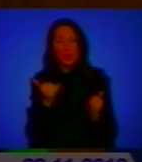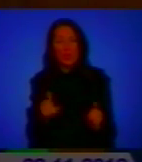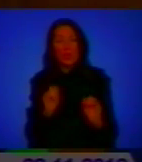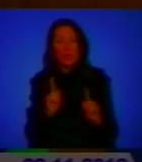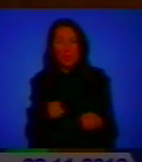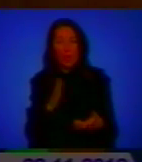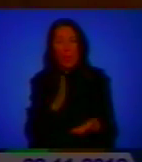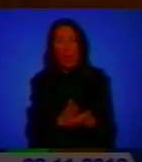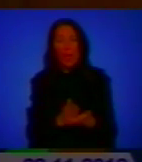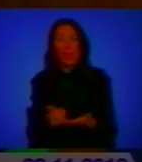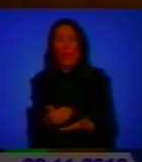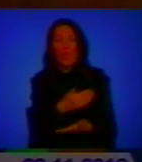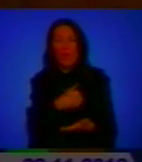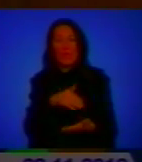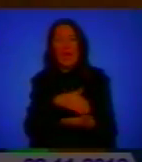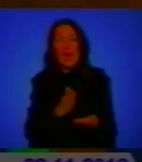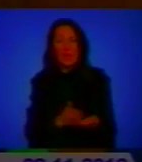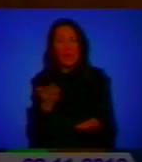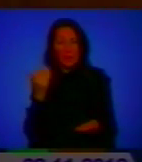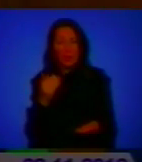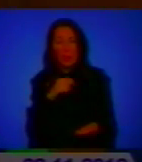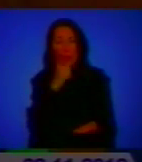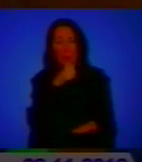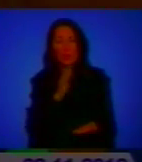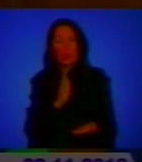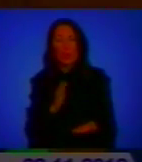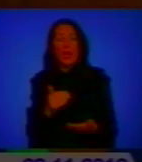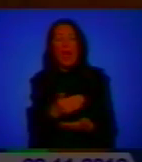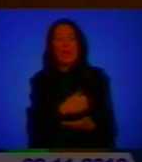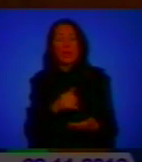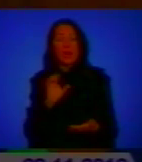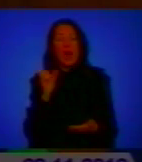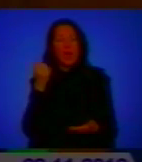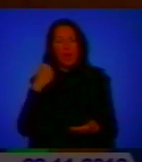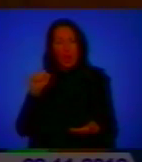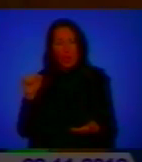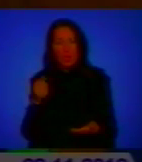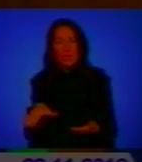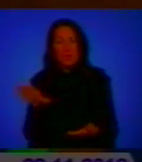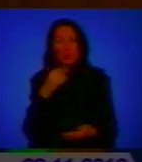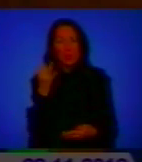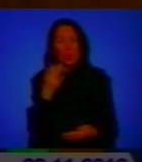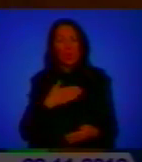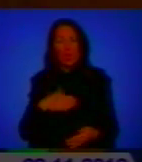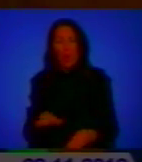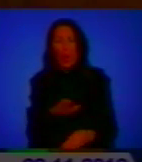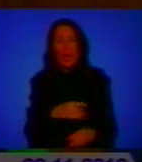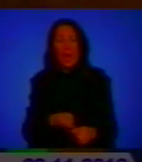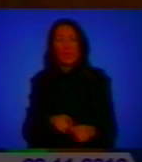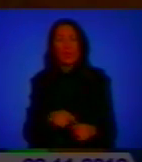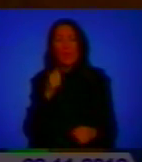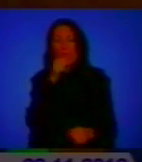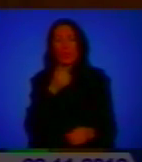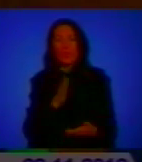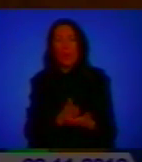маємо вал хліба. Ми в минулому році мали вал рекордний за всю історію нашого краю. А в цьому році ми маємо